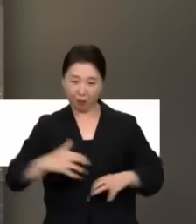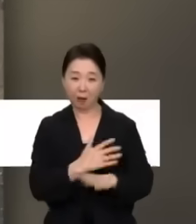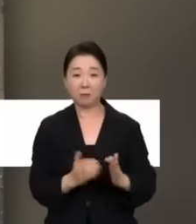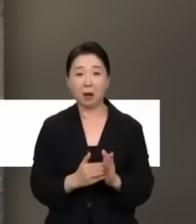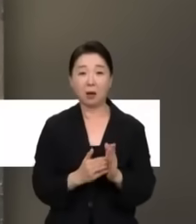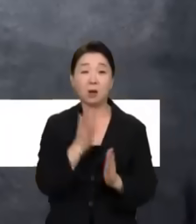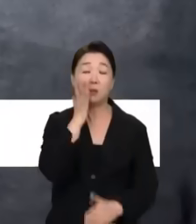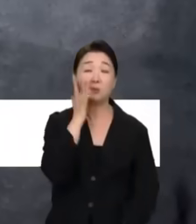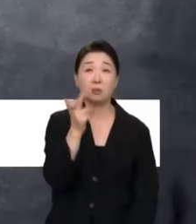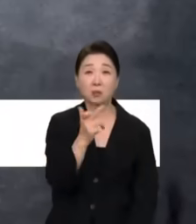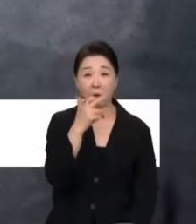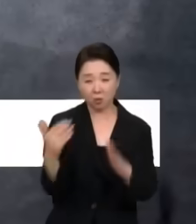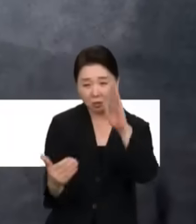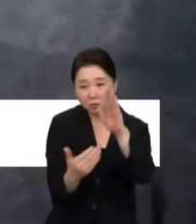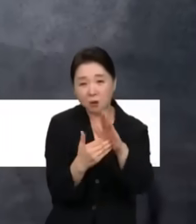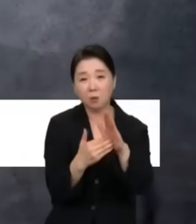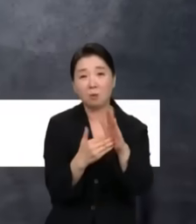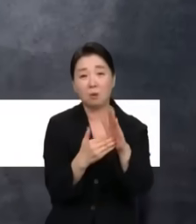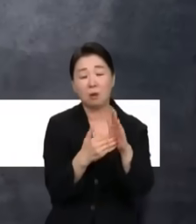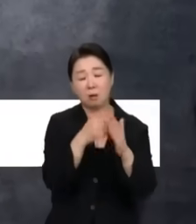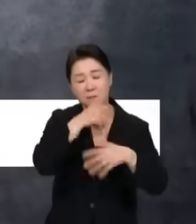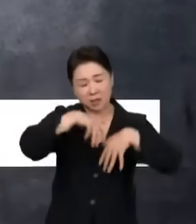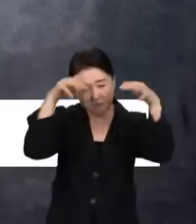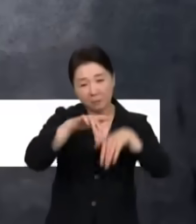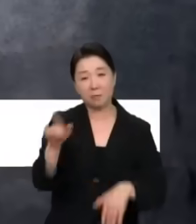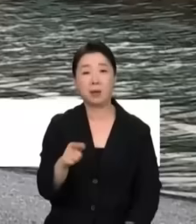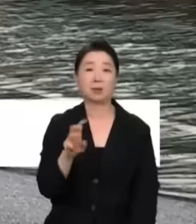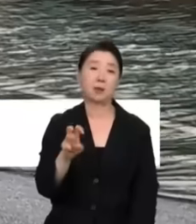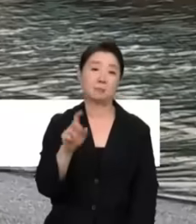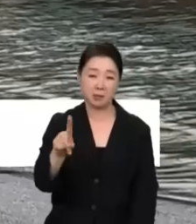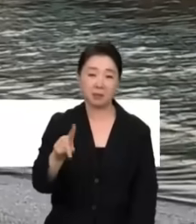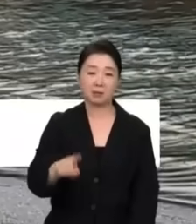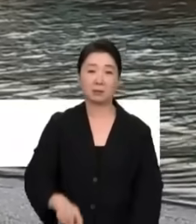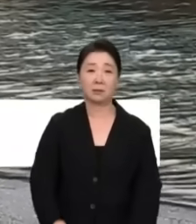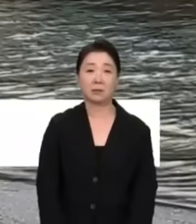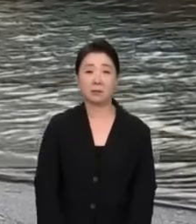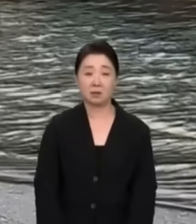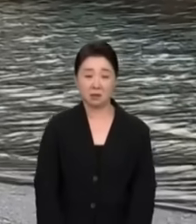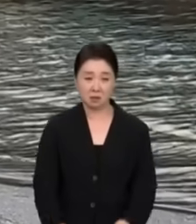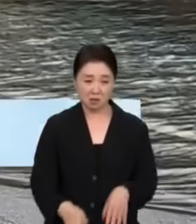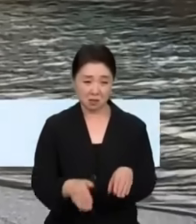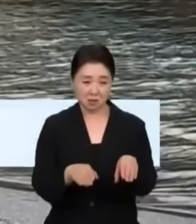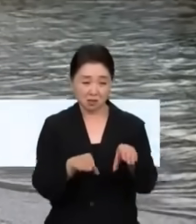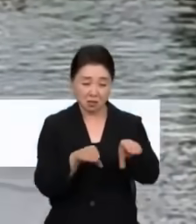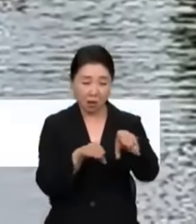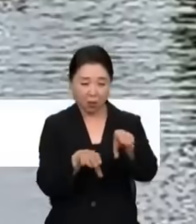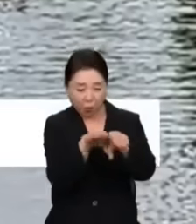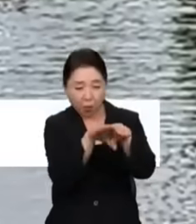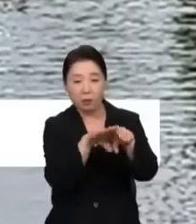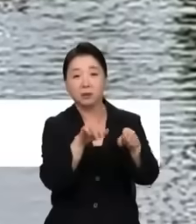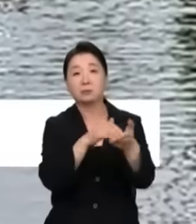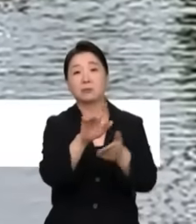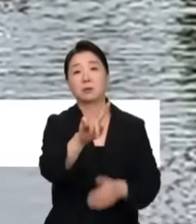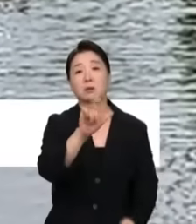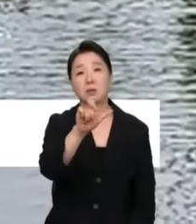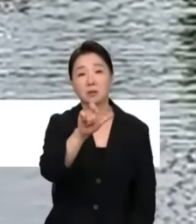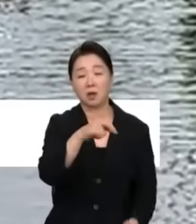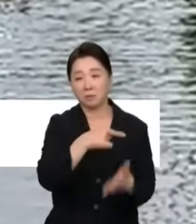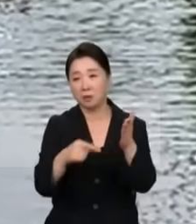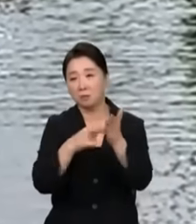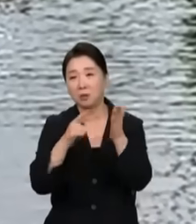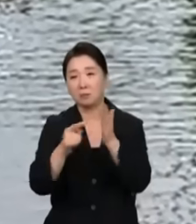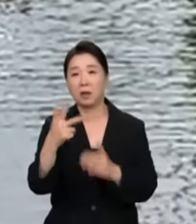최대 142mm의 극한 호우가 쏟아졌습니다. 차량 15대가 침수되는 등 피해 신고